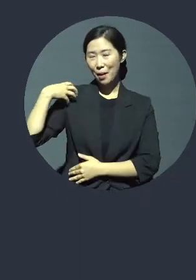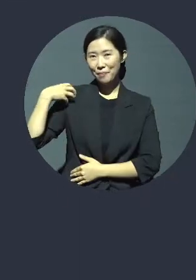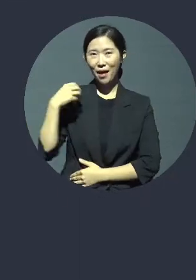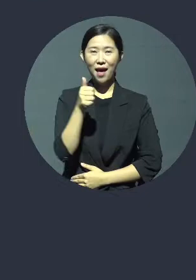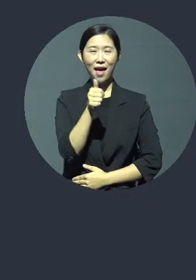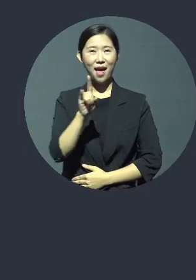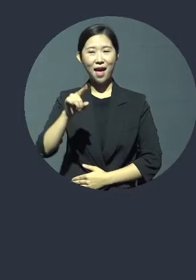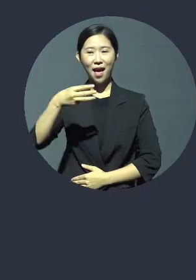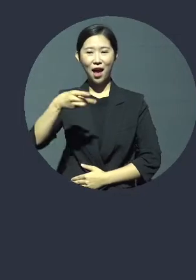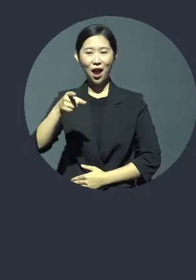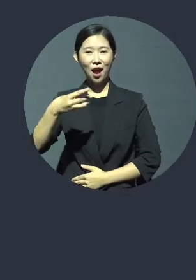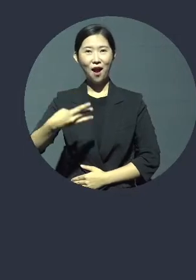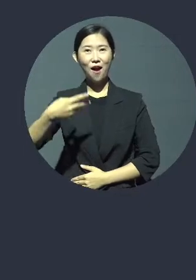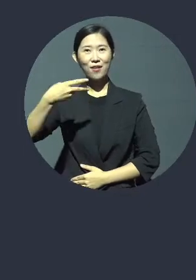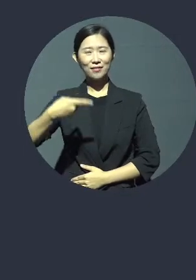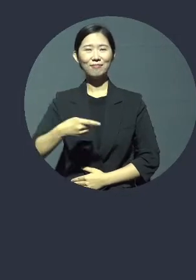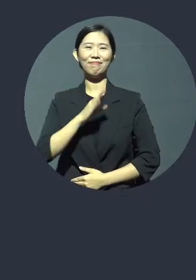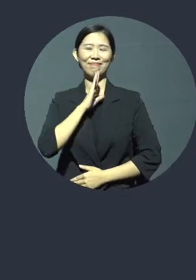감사드립니다.